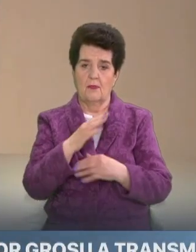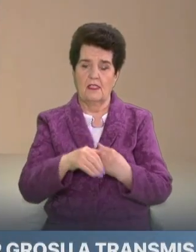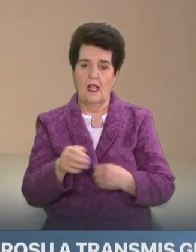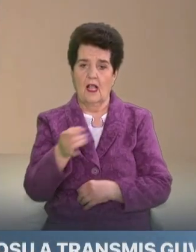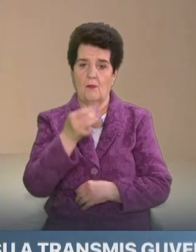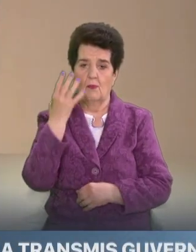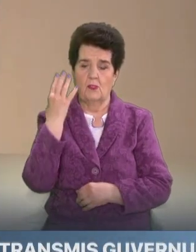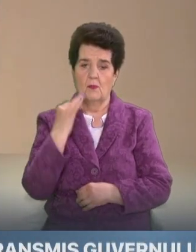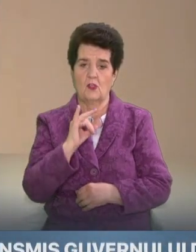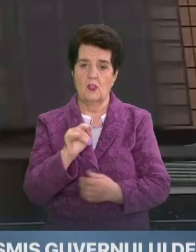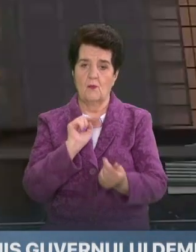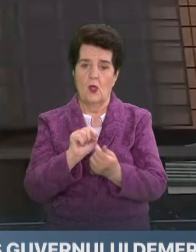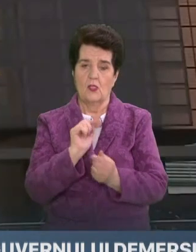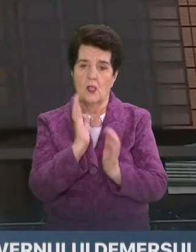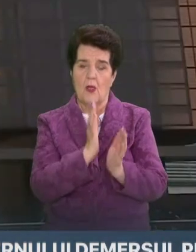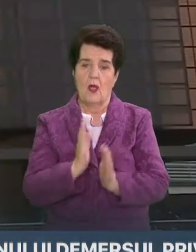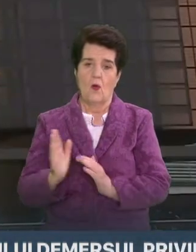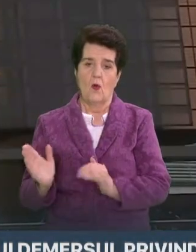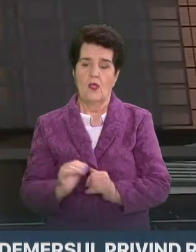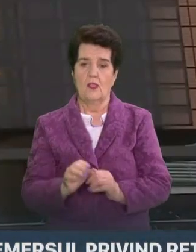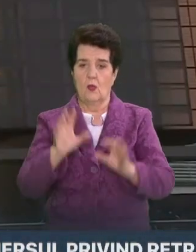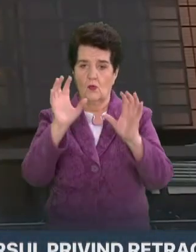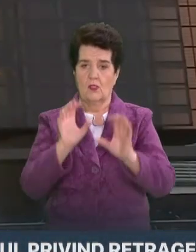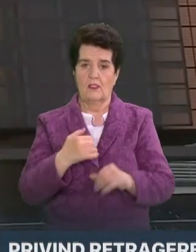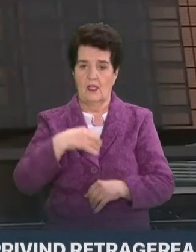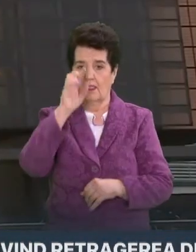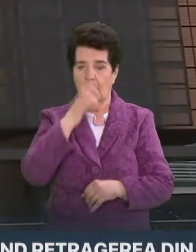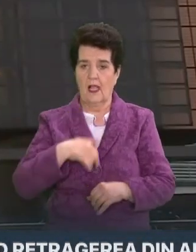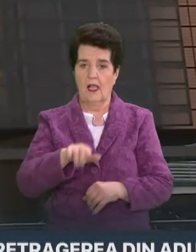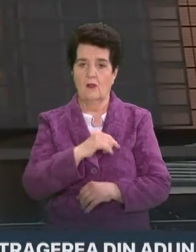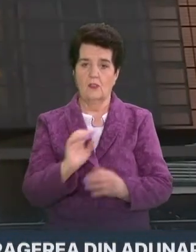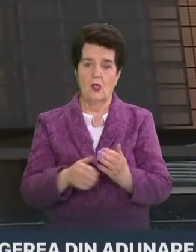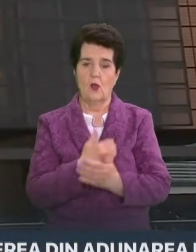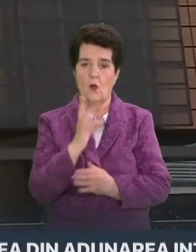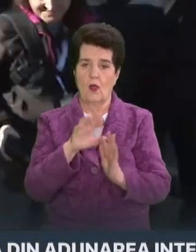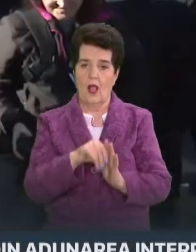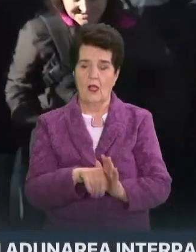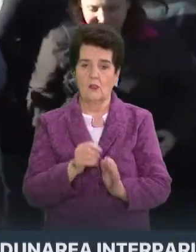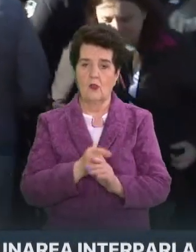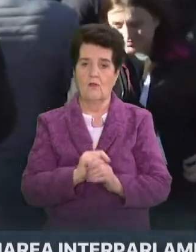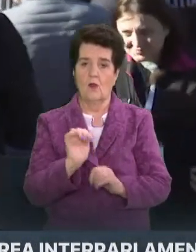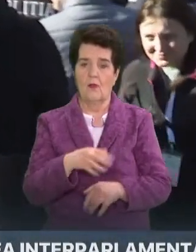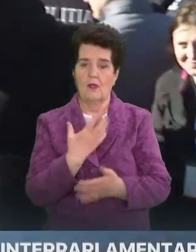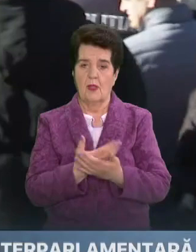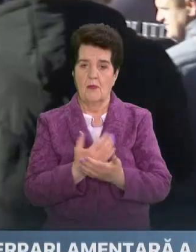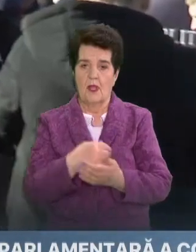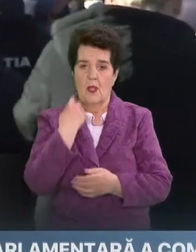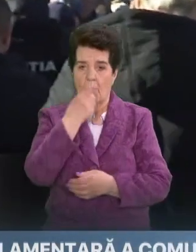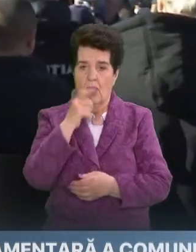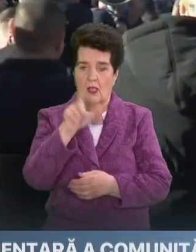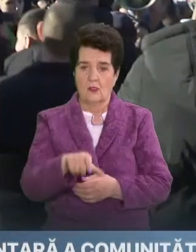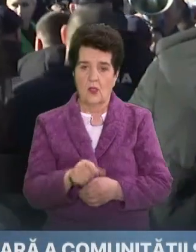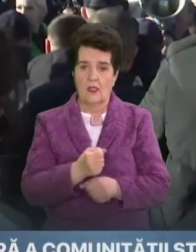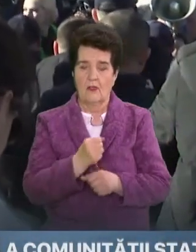Republicii Moldova și împotriva ordinii constituționale din țara noastră. Datorită acestui nou cadru, UE va putea viza, de exemplu, persoanele care